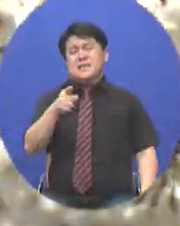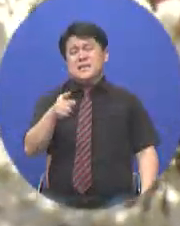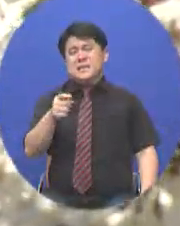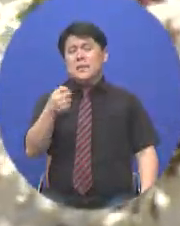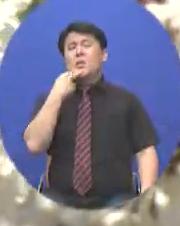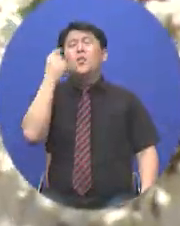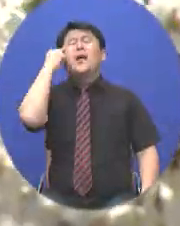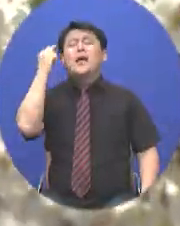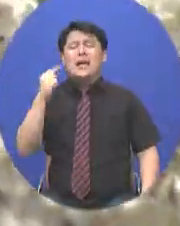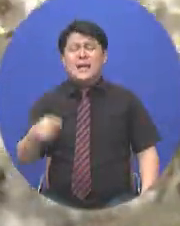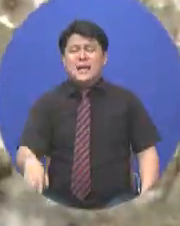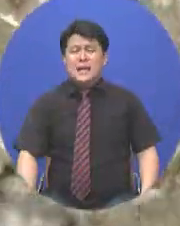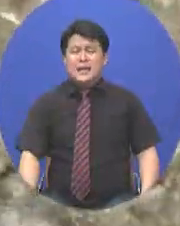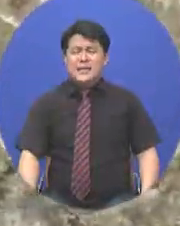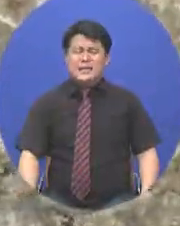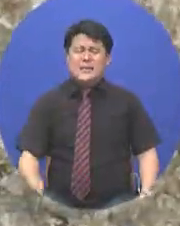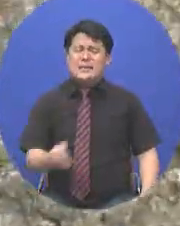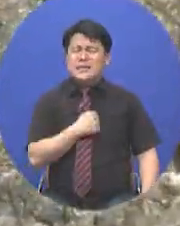말이나